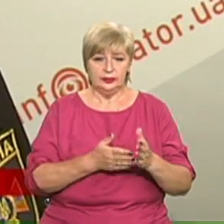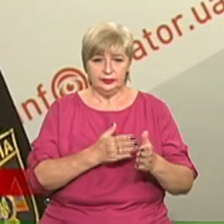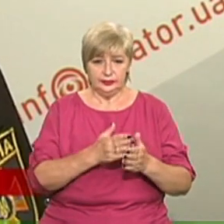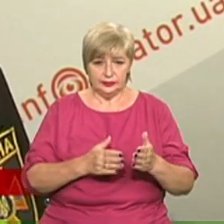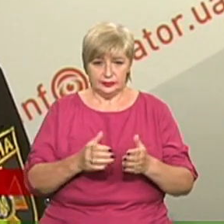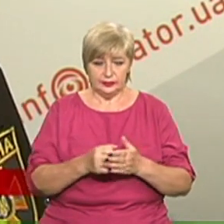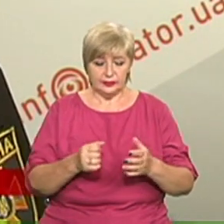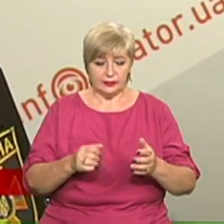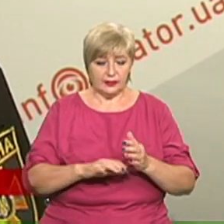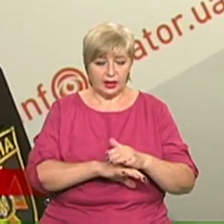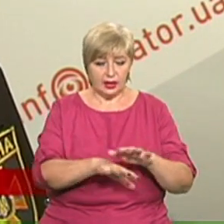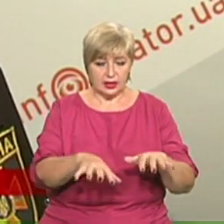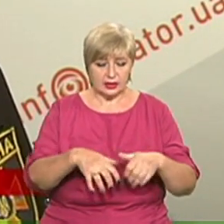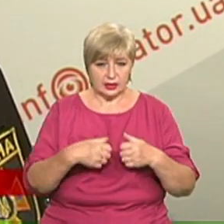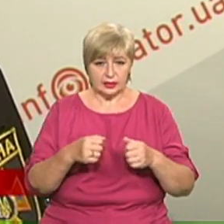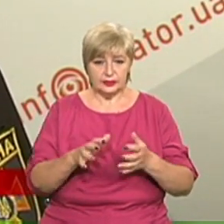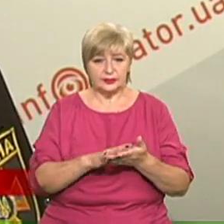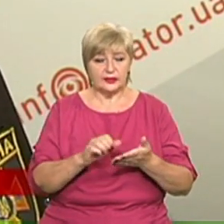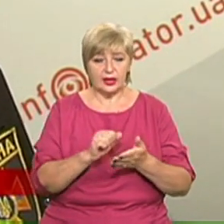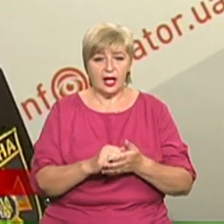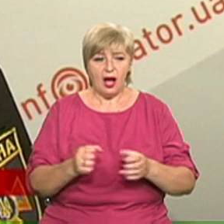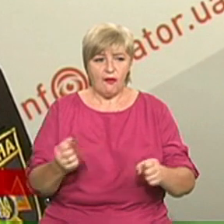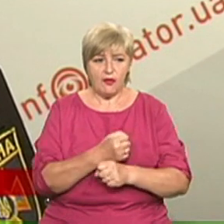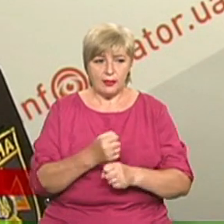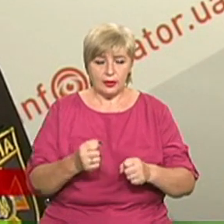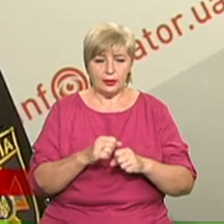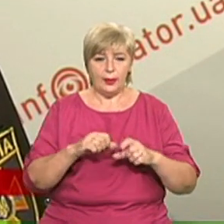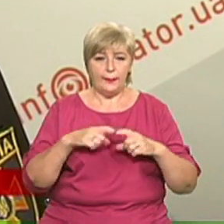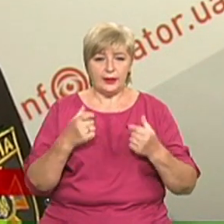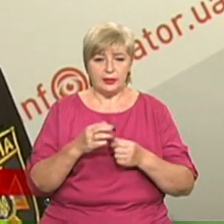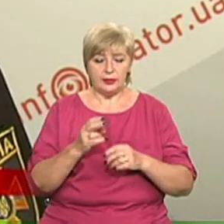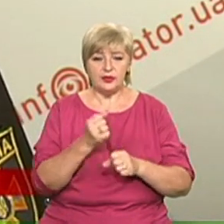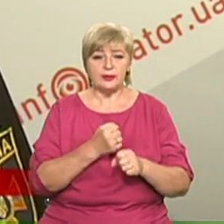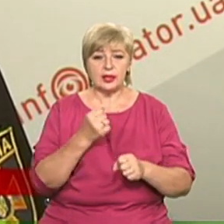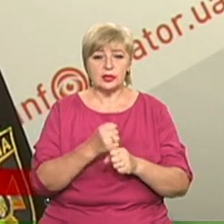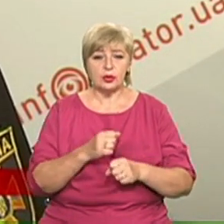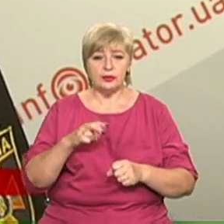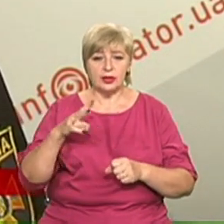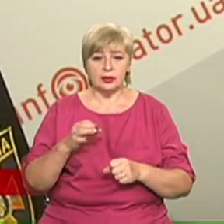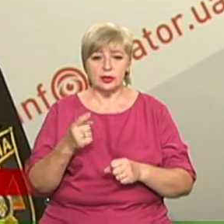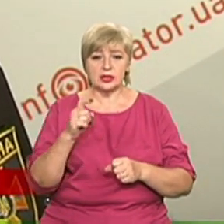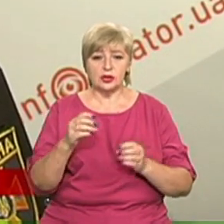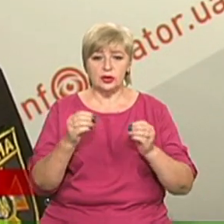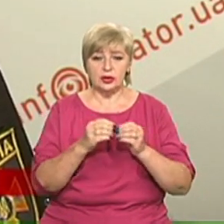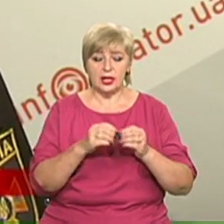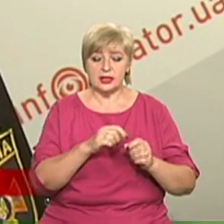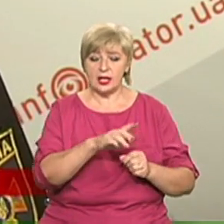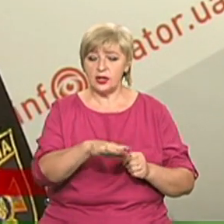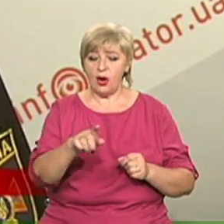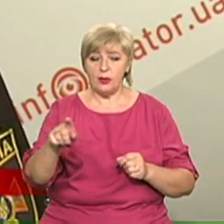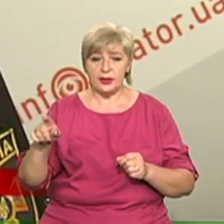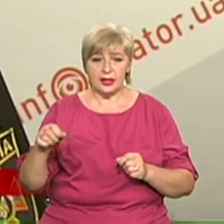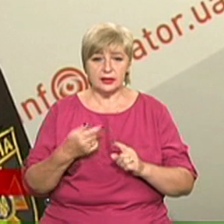одиниць застарілих вибухонебезпечних предметів. Також відпрацьовано 110 об'єктів, які